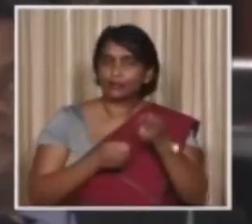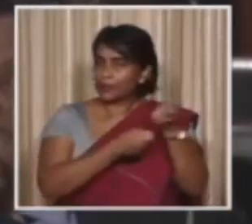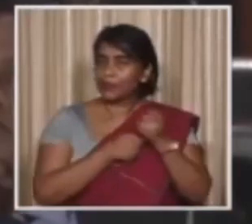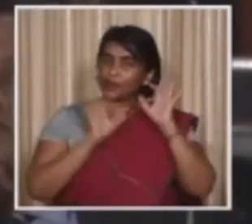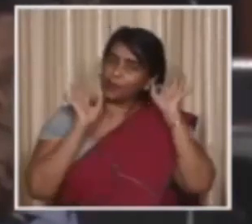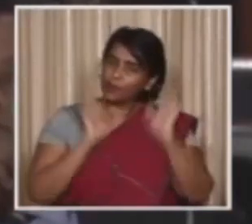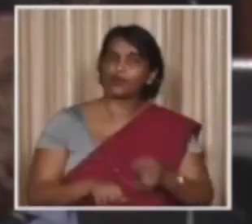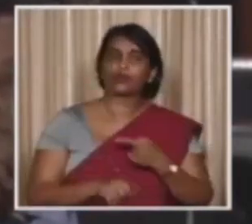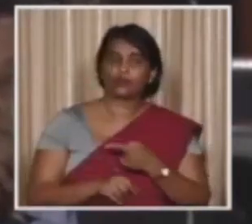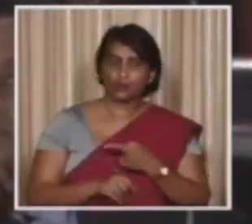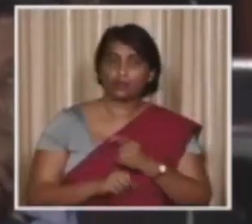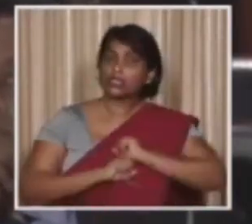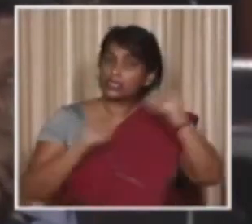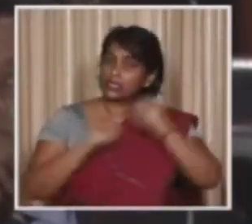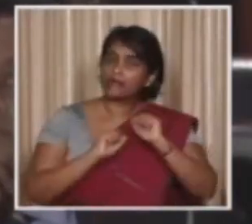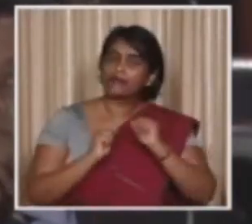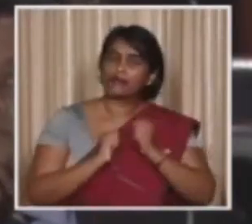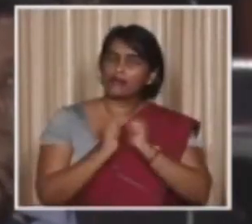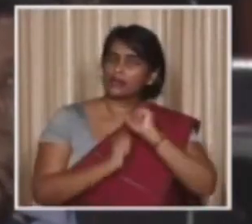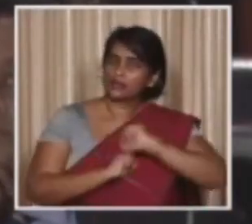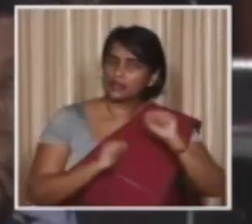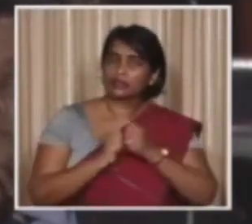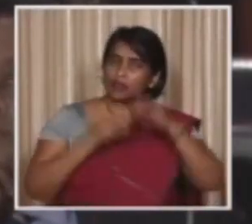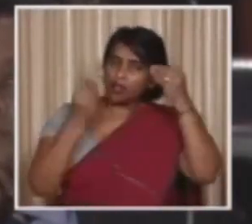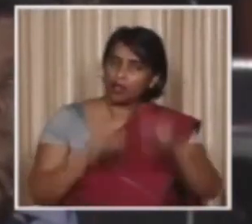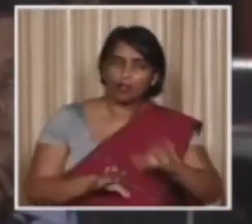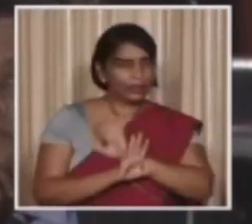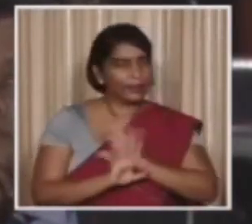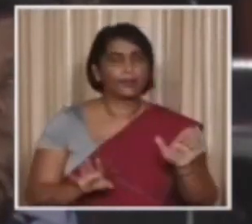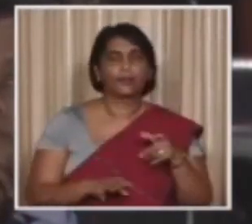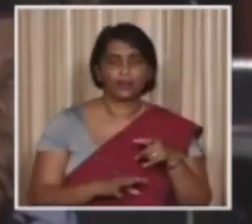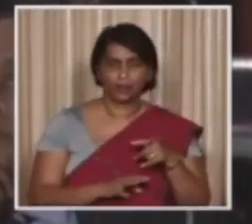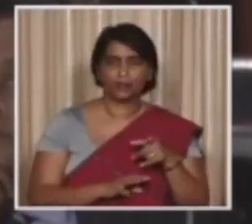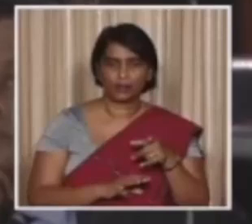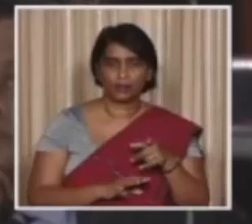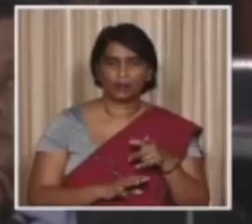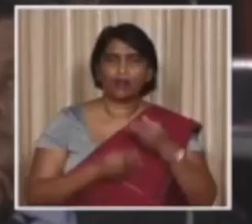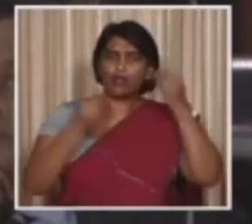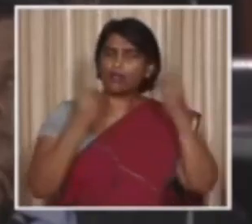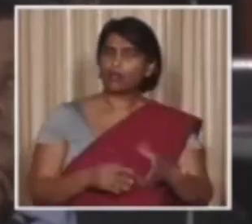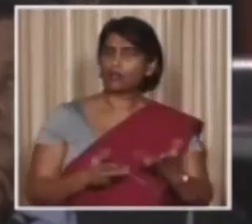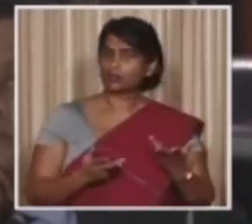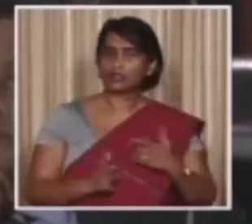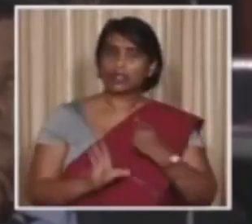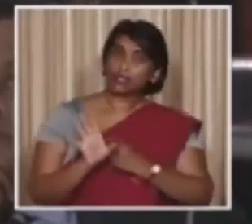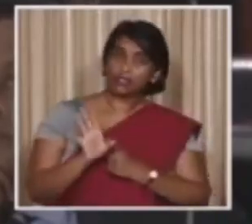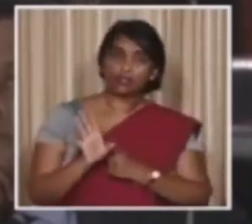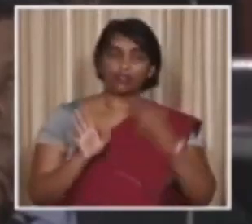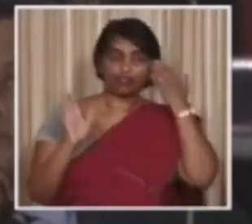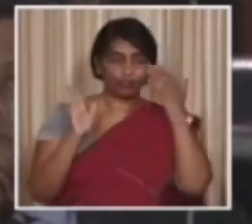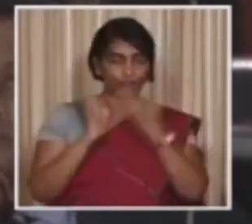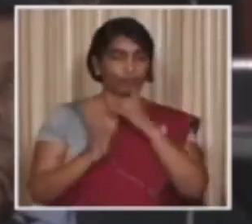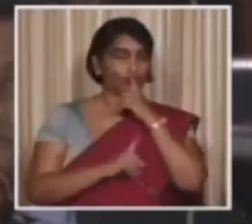එපා. උද්ඝෝෂණ කරලා වැඩ වර්ජන කරලා මේ වැඩේ වට්ටන්න එපා. කවද වට්ටන්නේ? මෙරටේ තරුණයෝ ගැන කතා කරනවා